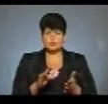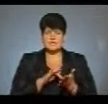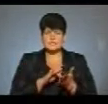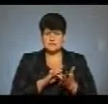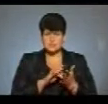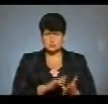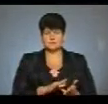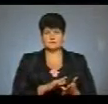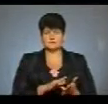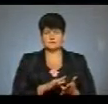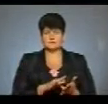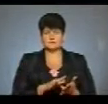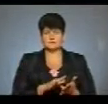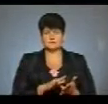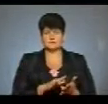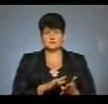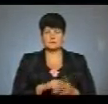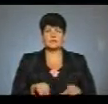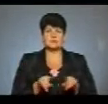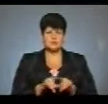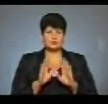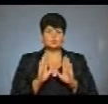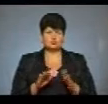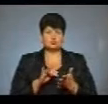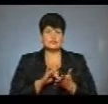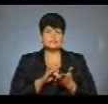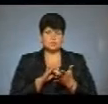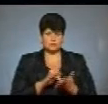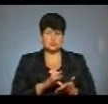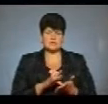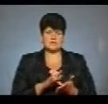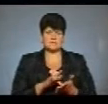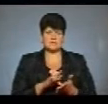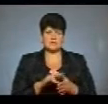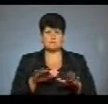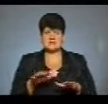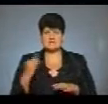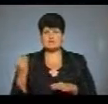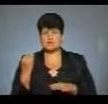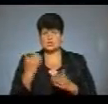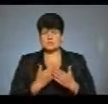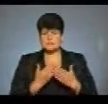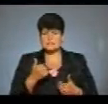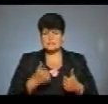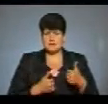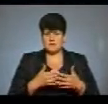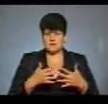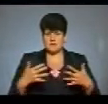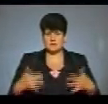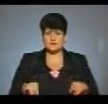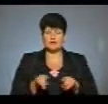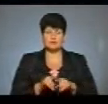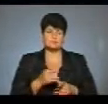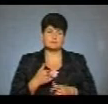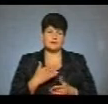легендарну Трою, також будуть екскурсії в місцеві історичні музеї, змагання між ними. Також